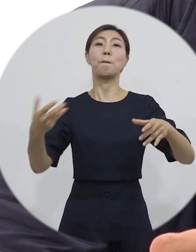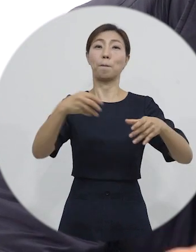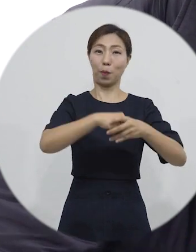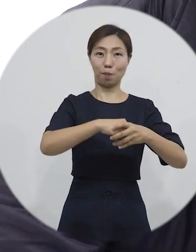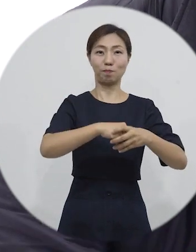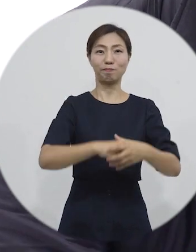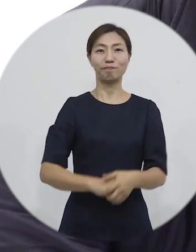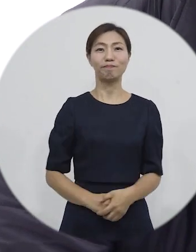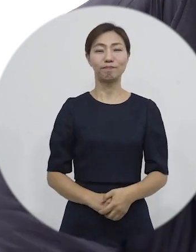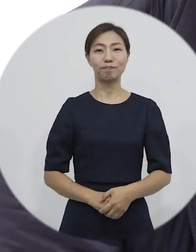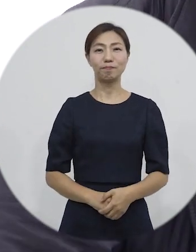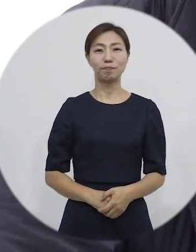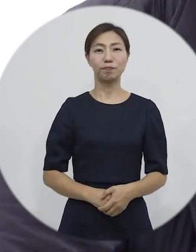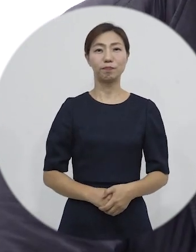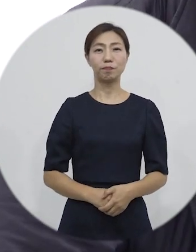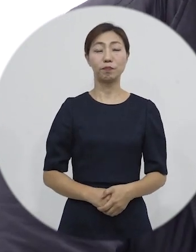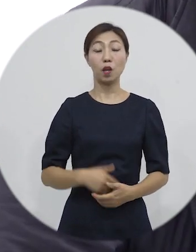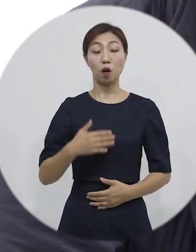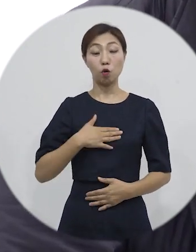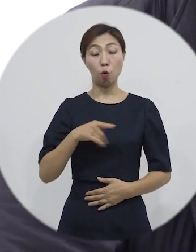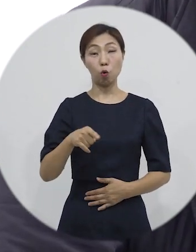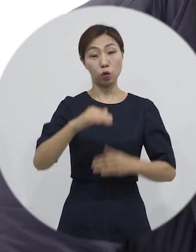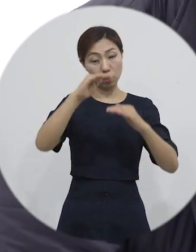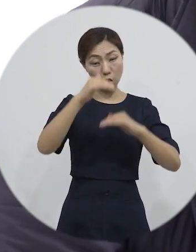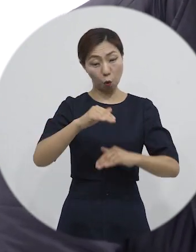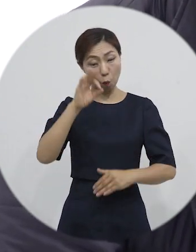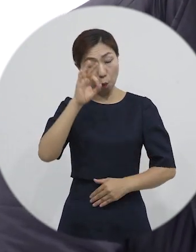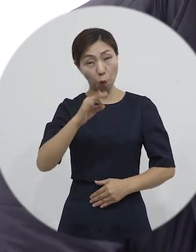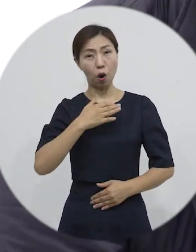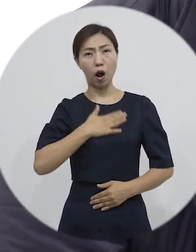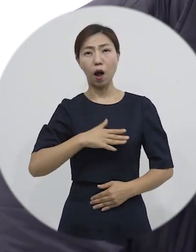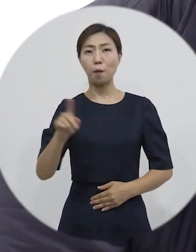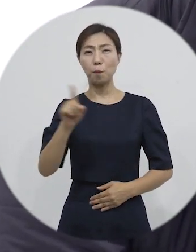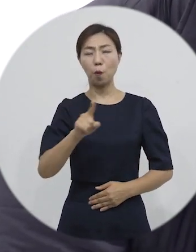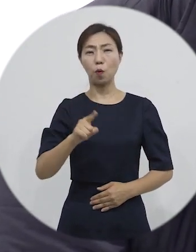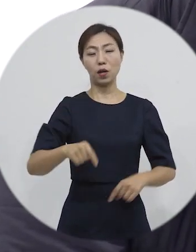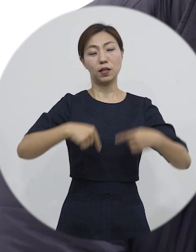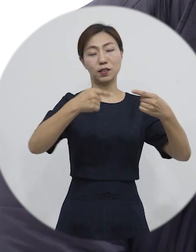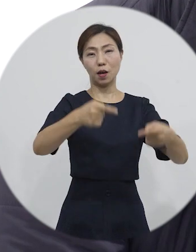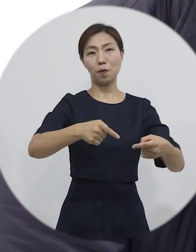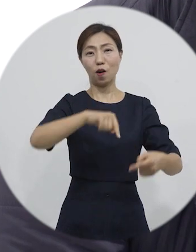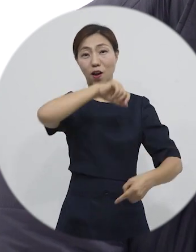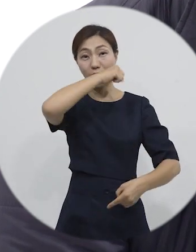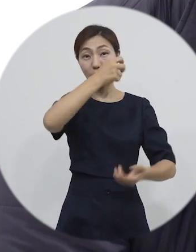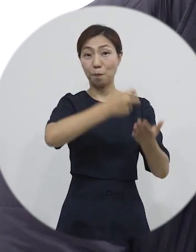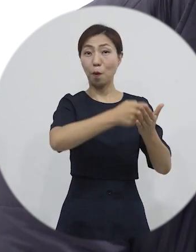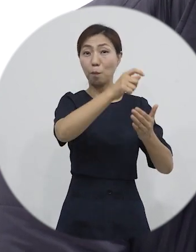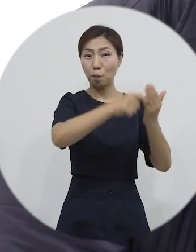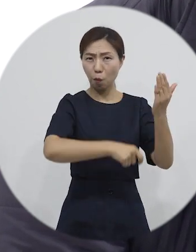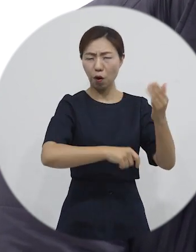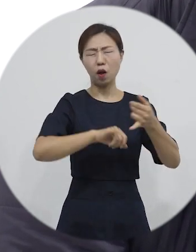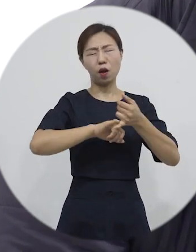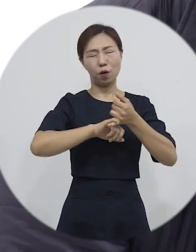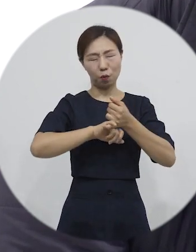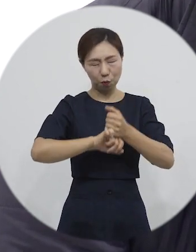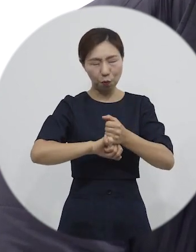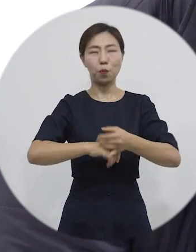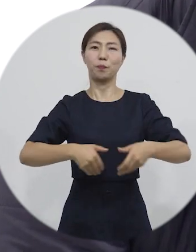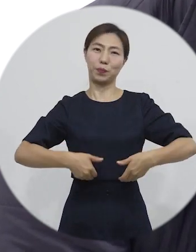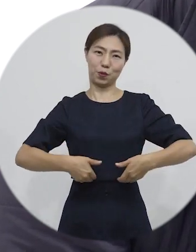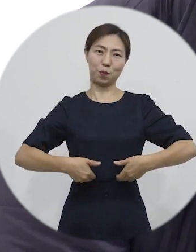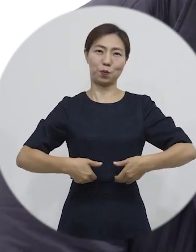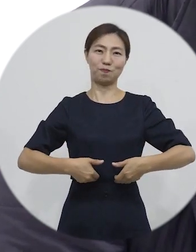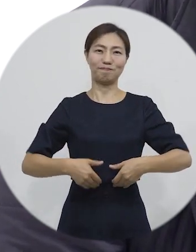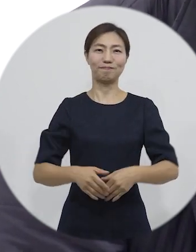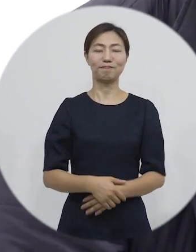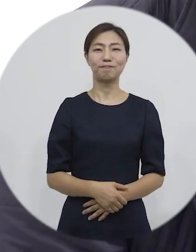있습니다. 우리가 이걸 통해서 볼 수 있는 것은 참여예산제가 임의적인 제도가 아니라 반드시 하도록 되어 있는